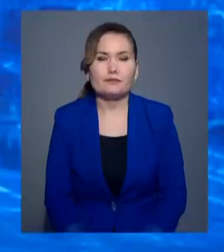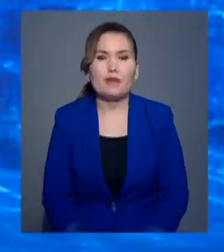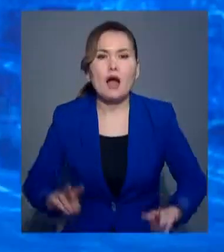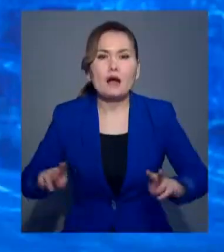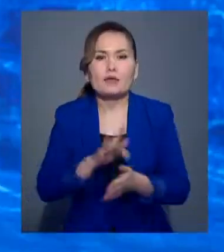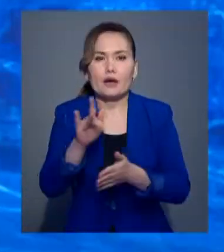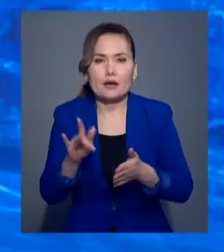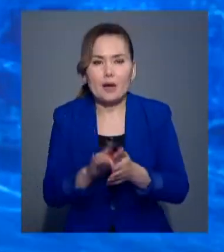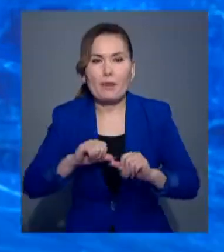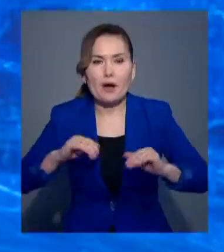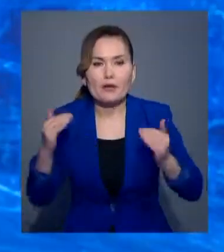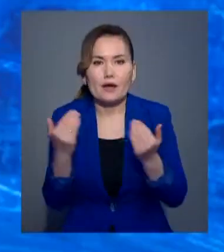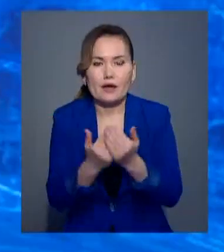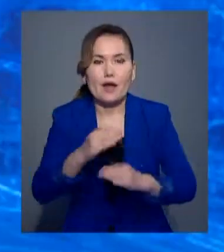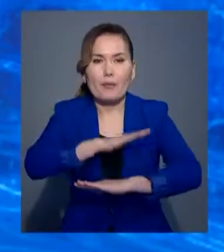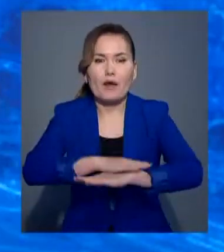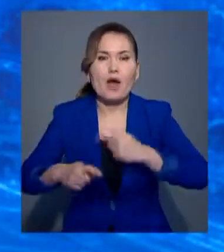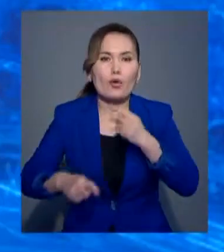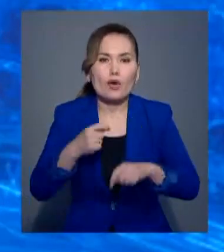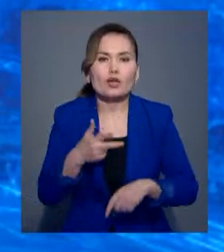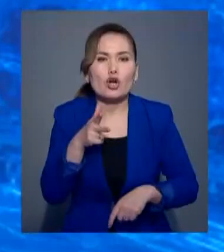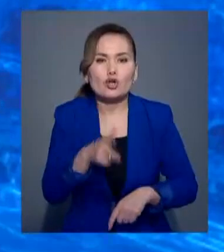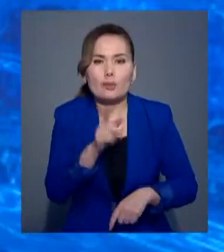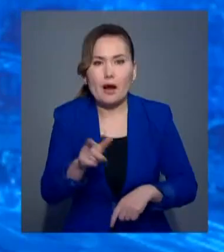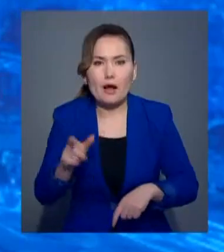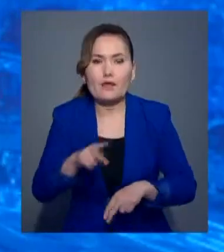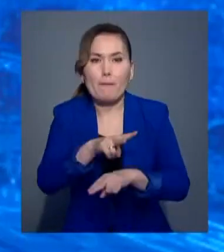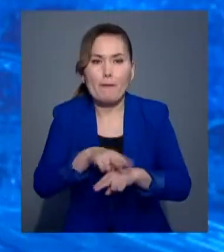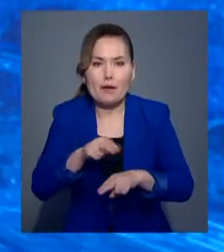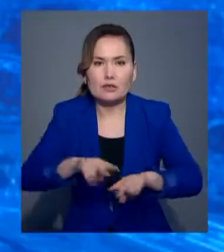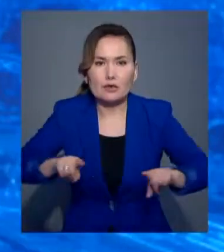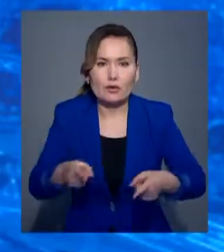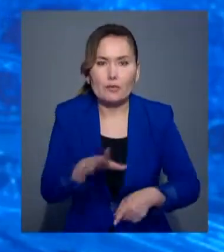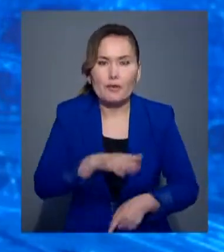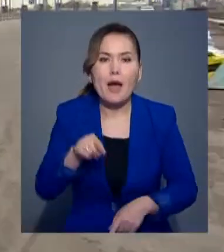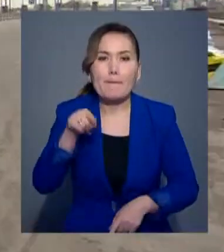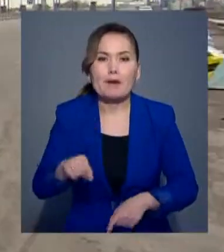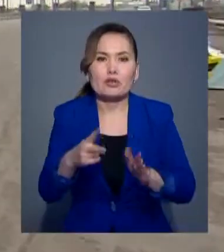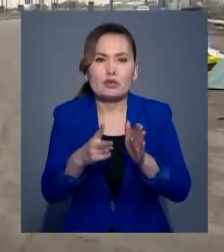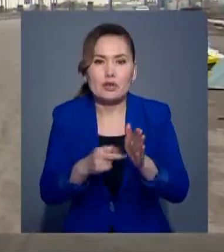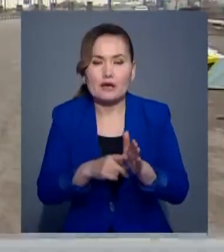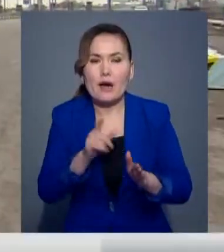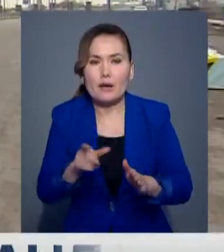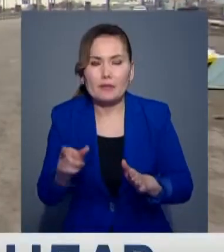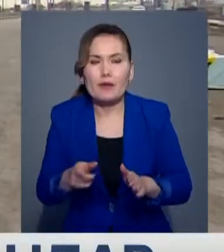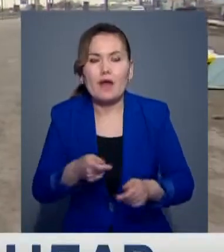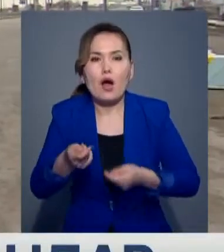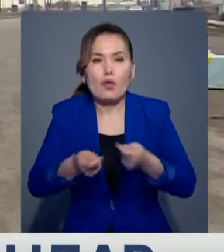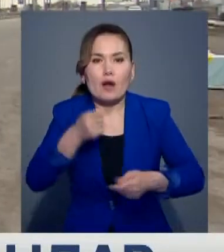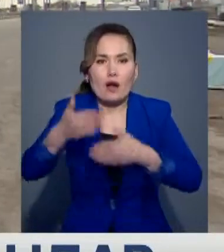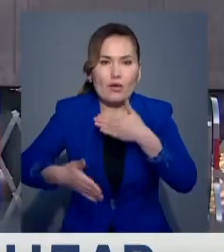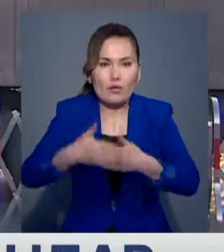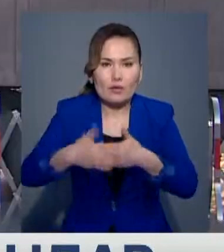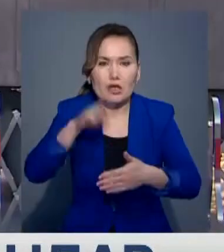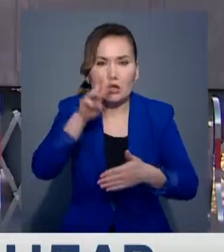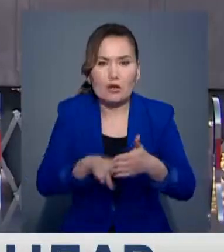Елордада карантин режимін бұзған 3000-ға жуық адам полиция бөліміне жеткізілді. Оның 1700-ден астамы әкімшілік